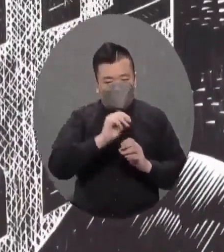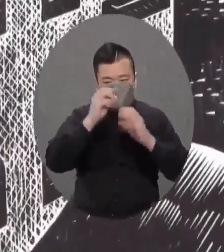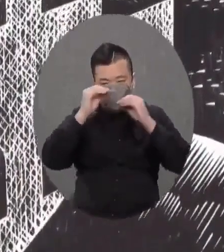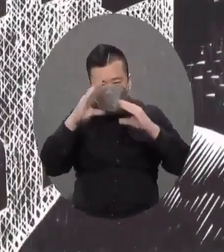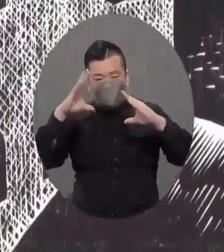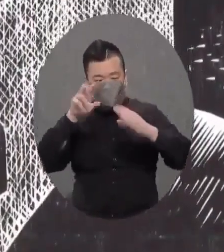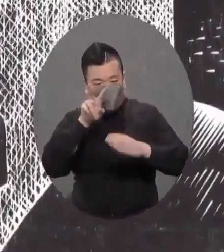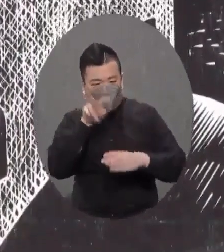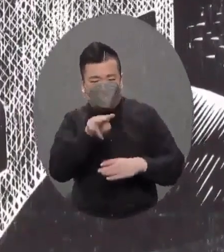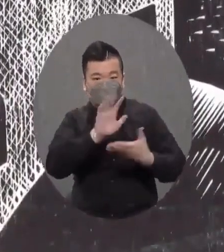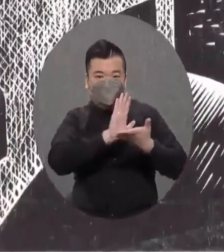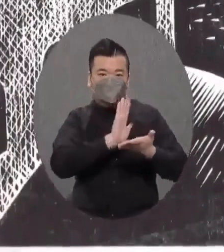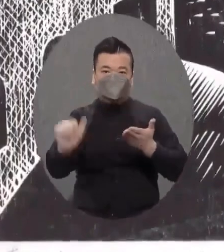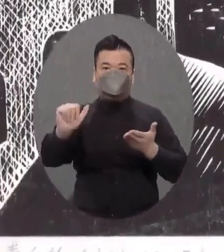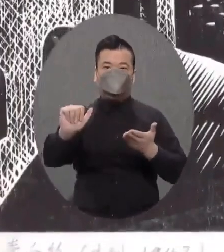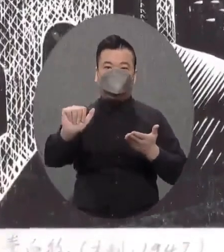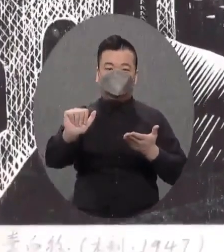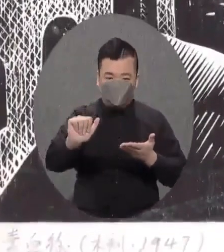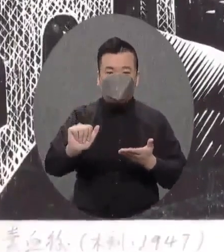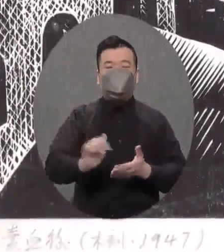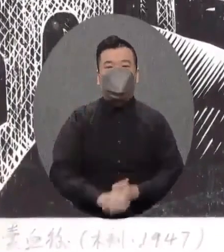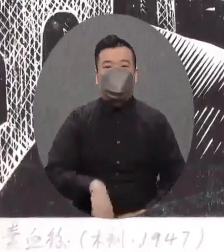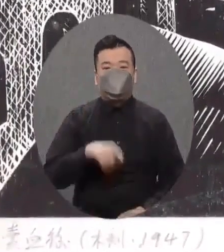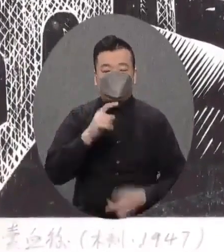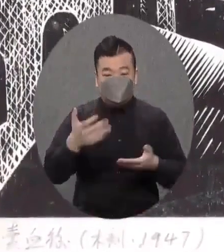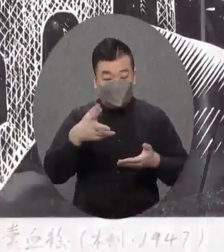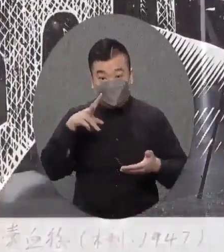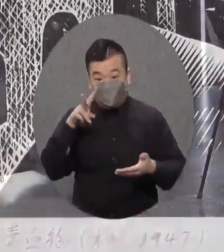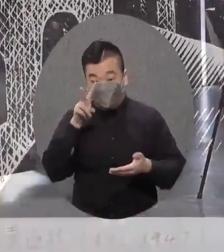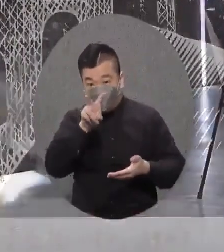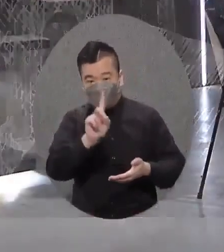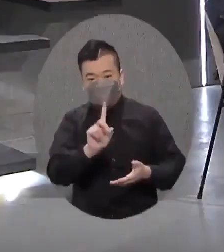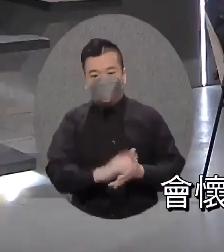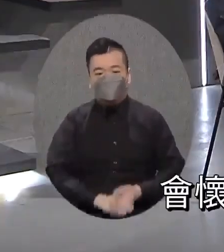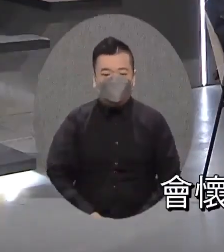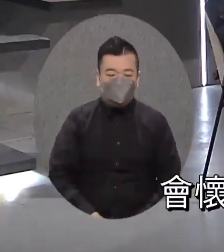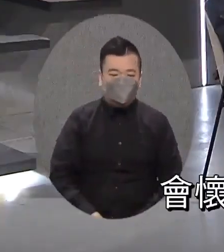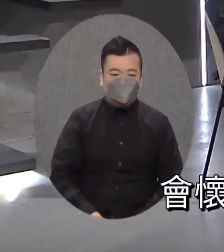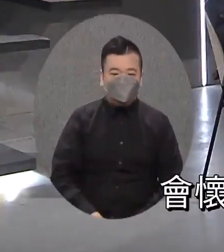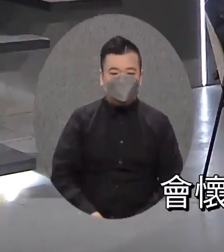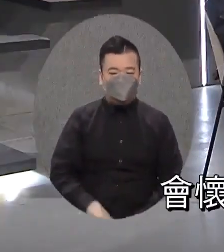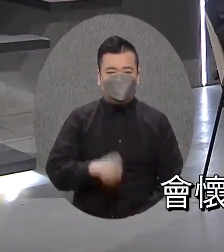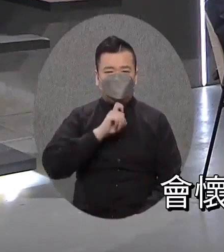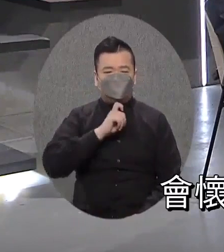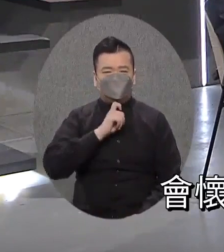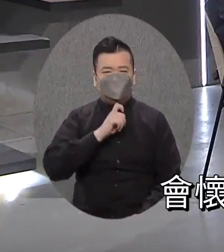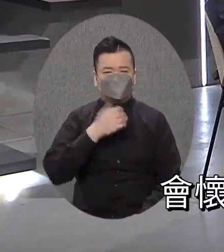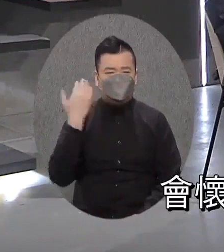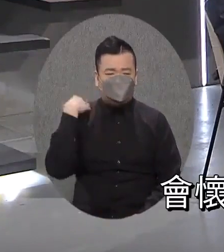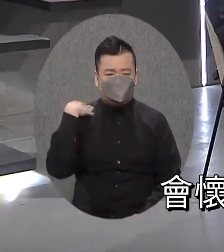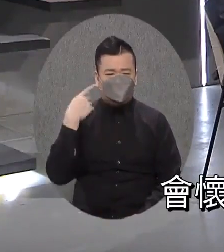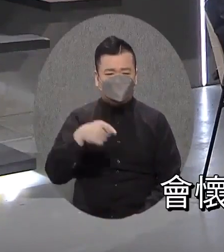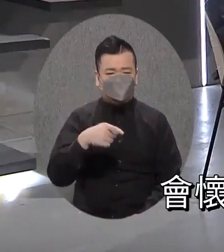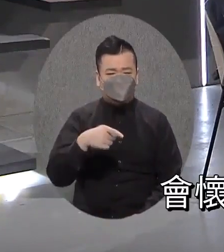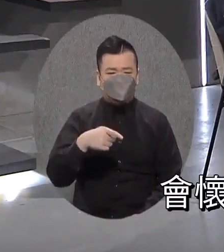烈嘅。 而我睇翻即係我哋今次睇到嘅作品咧，你會發覺係抱咗某種當時南